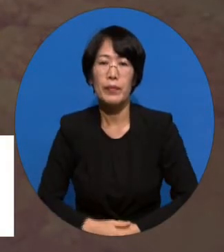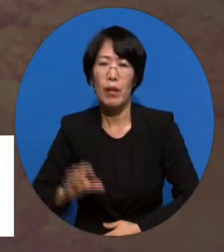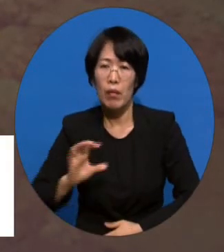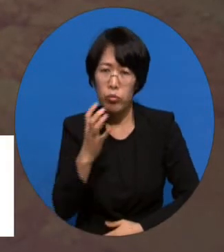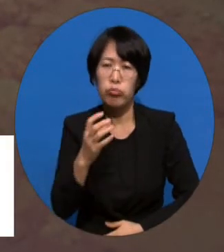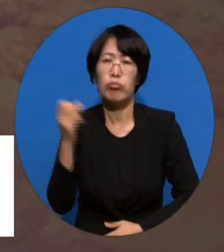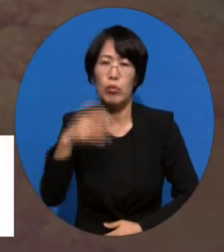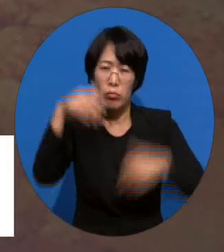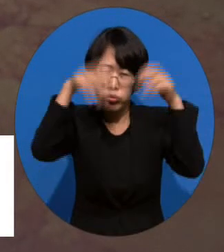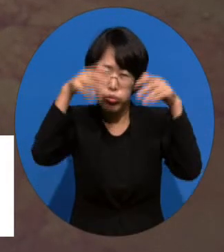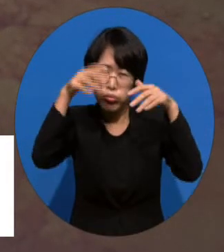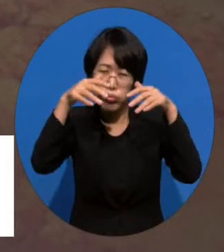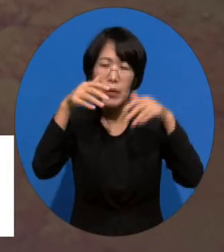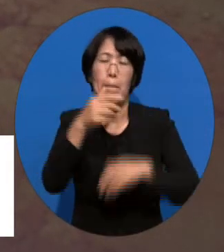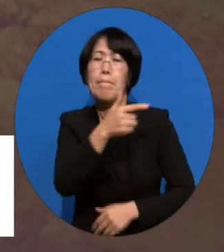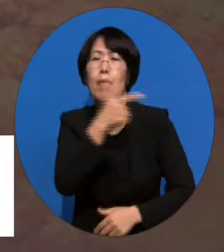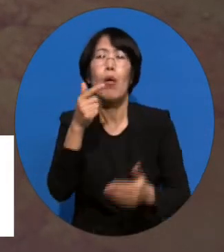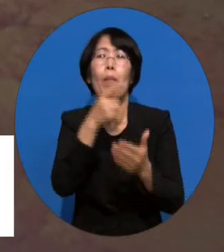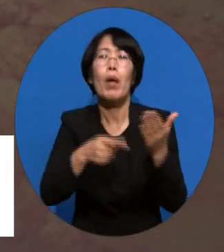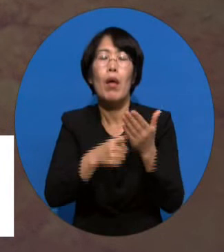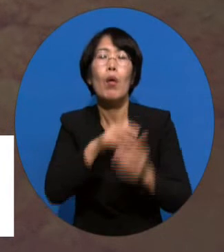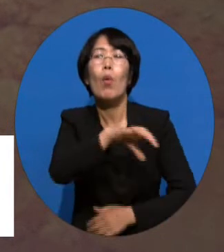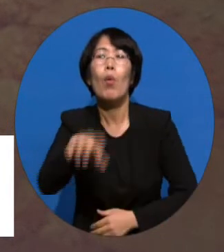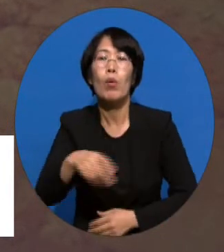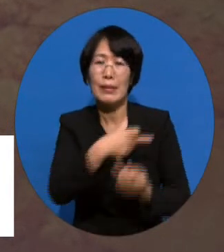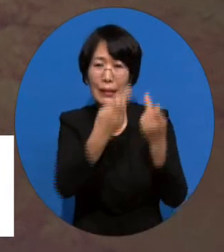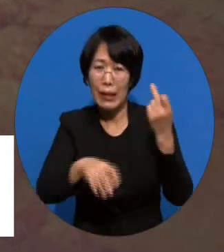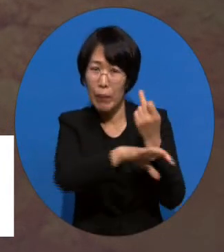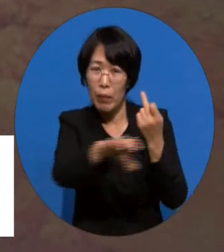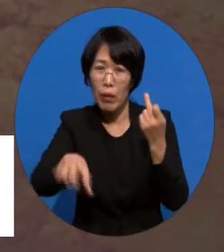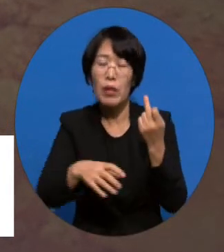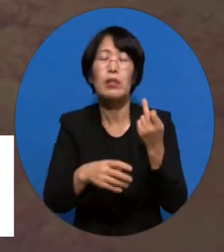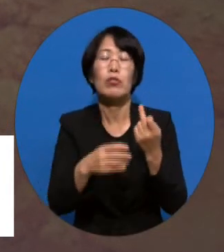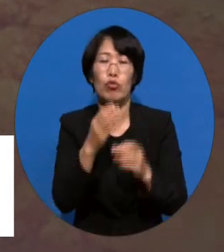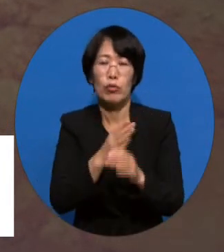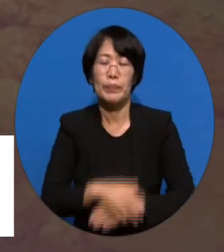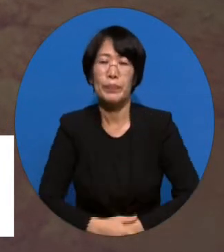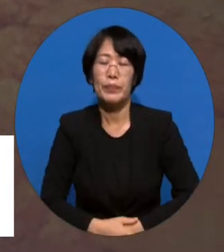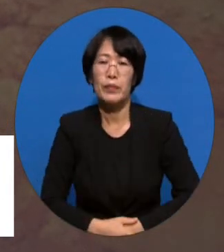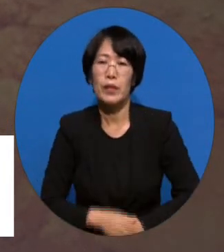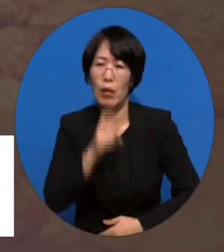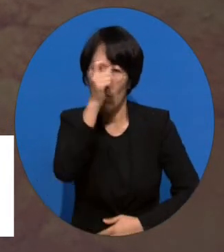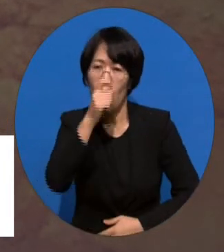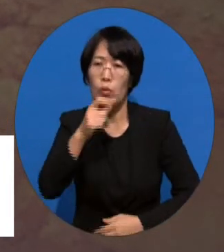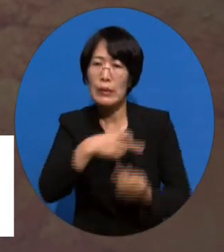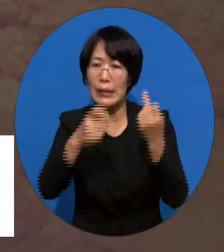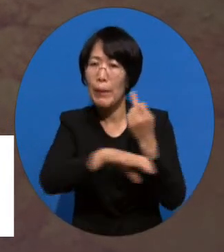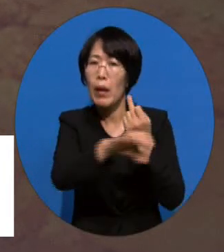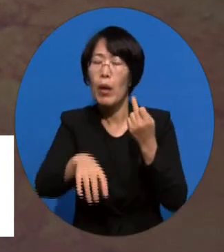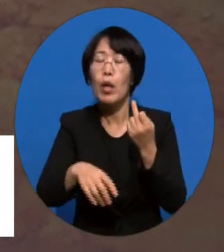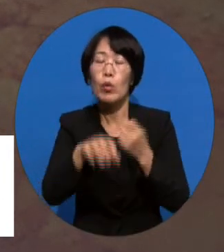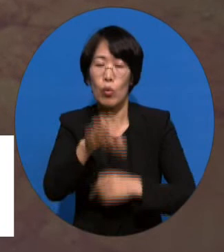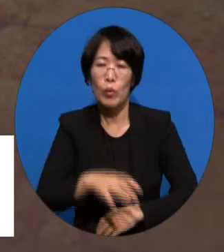태풍이나 장마철 큰 피해가 우려되는 곳은 바로 산사태 취약 지역인 산지마을입니다. 고흥의 한 산지마을 역시